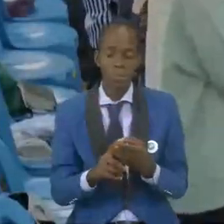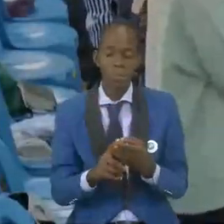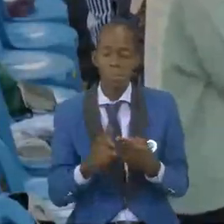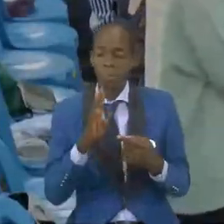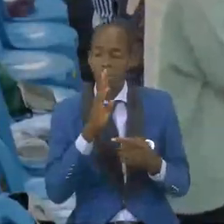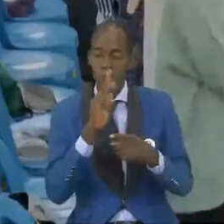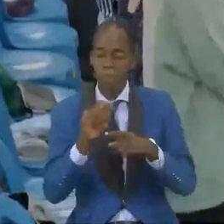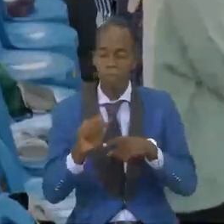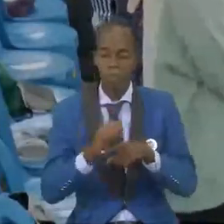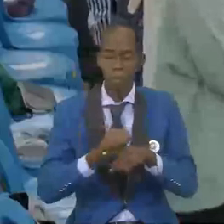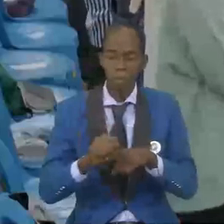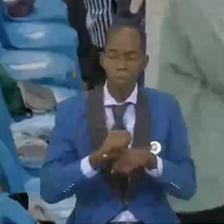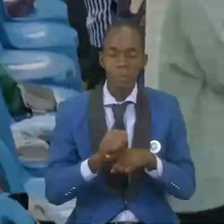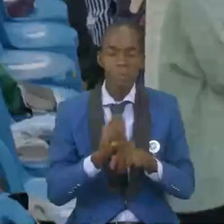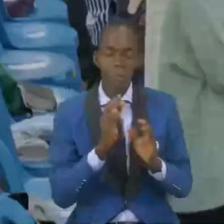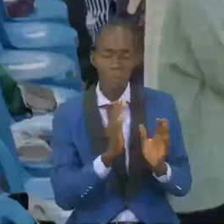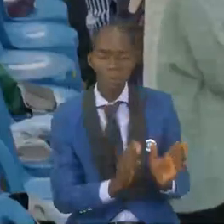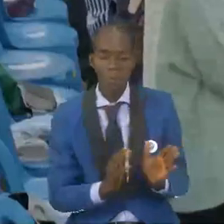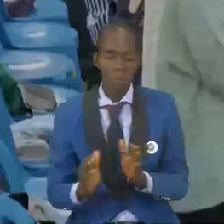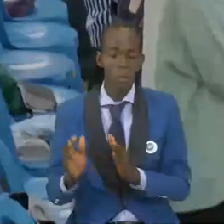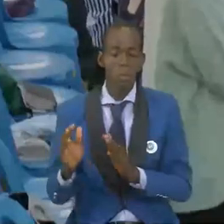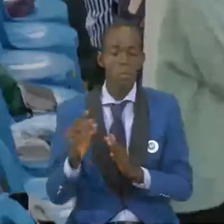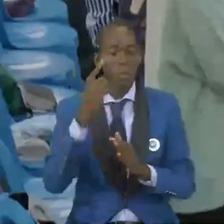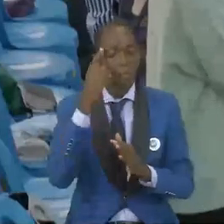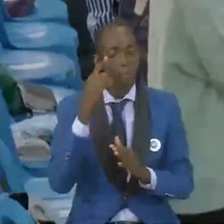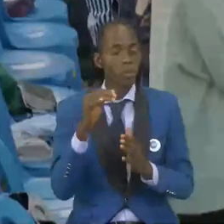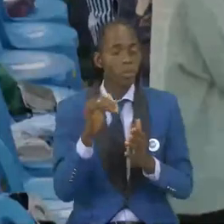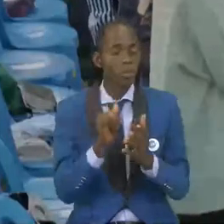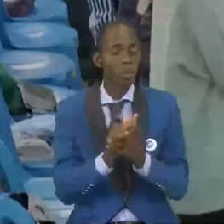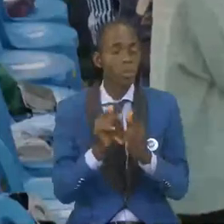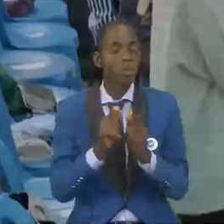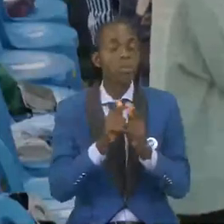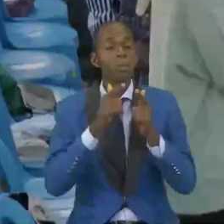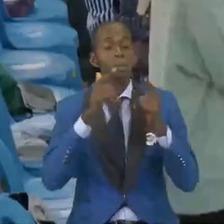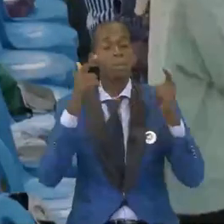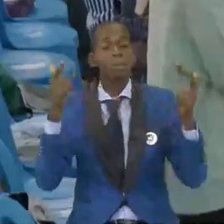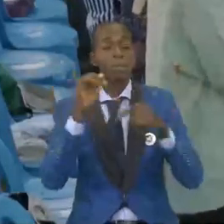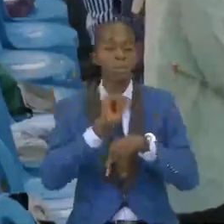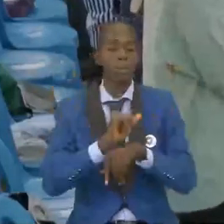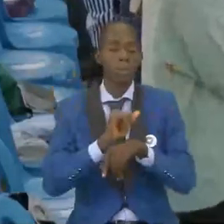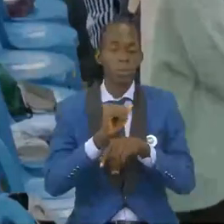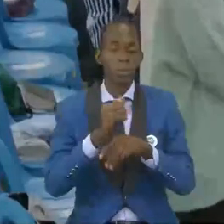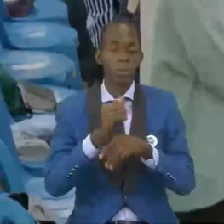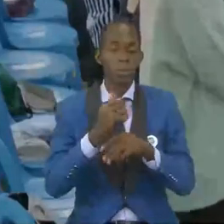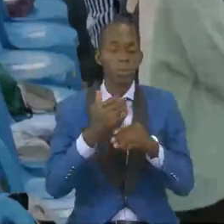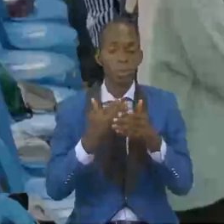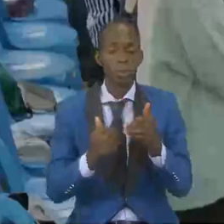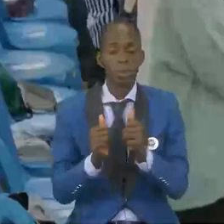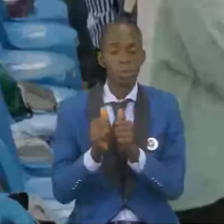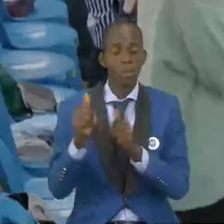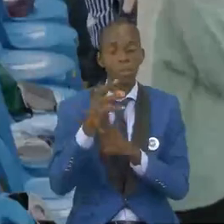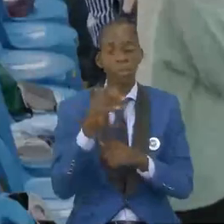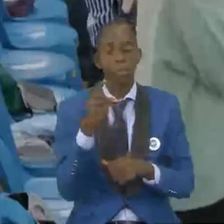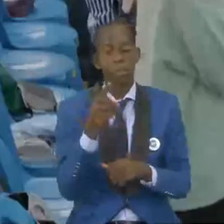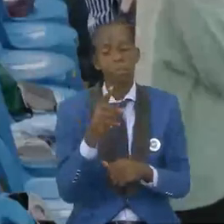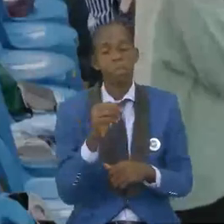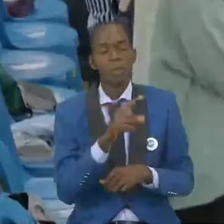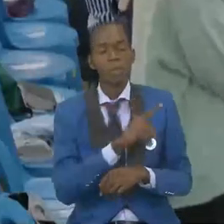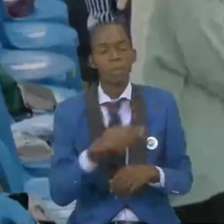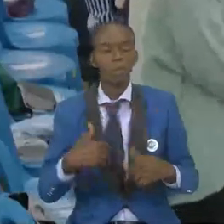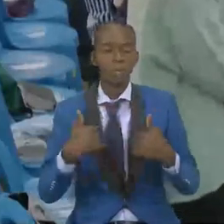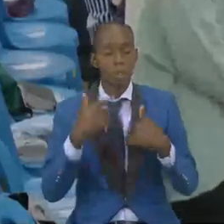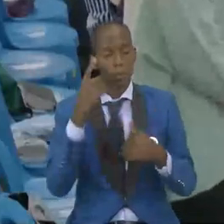as, tu veux être formé, préparé pour cette grande